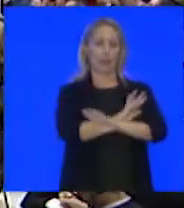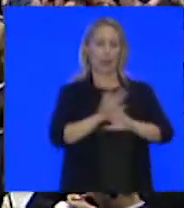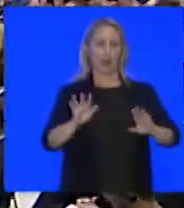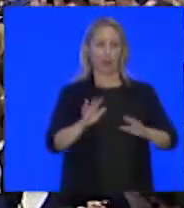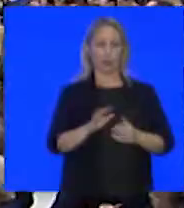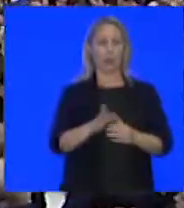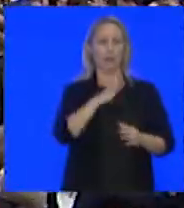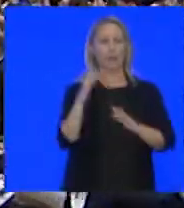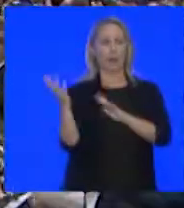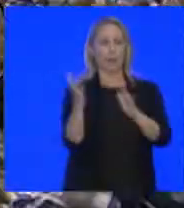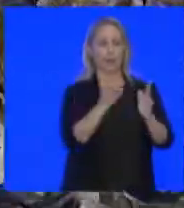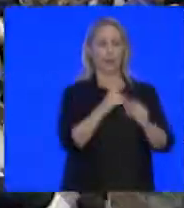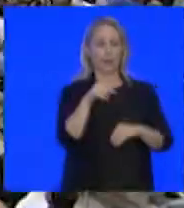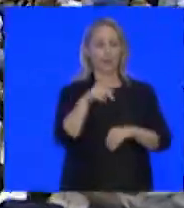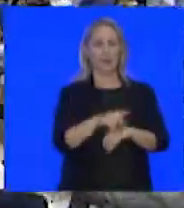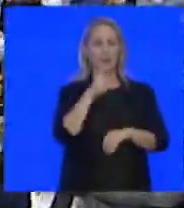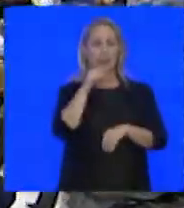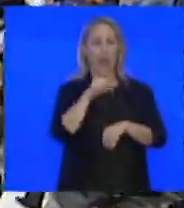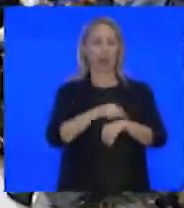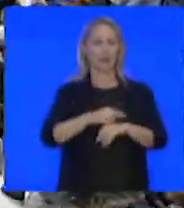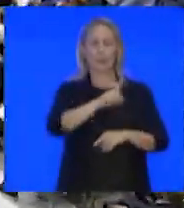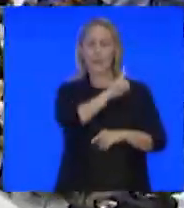Το είπαμε και το κάναμε αμέσως πράξη.